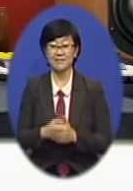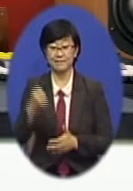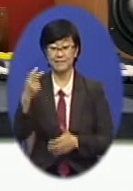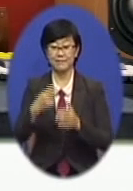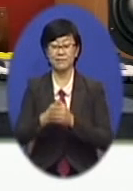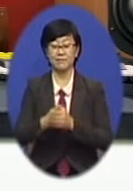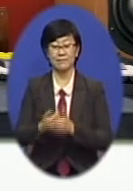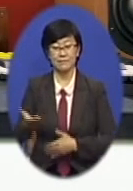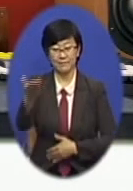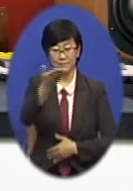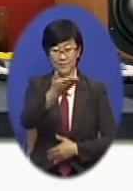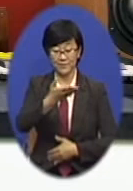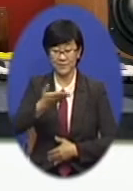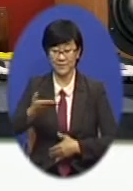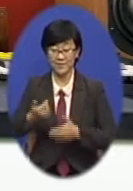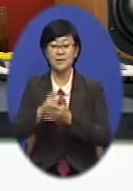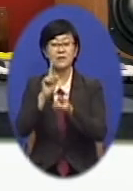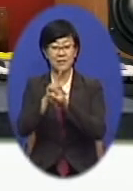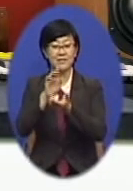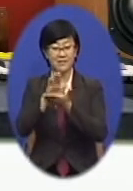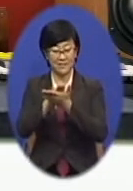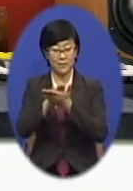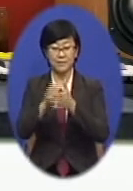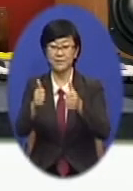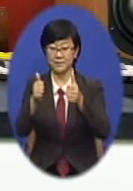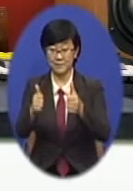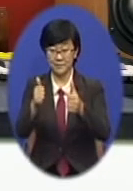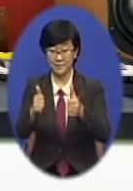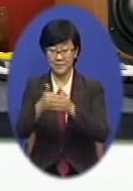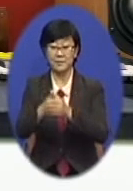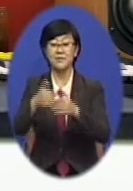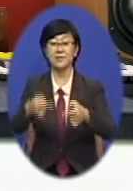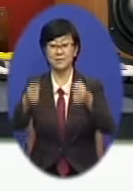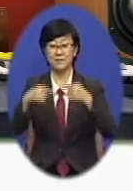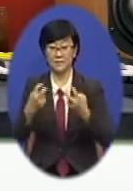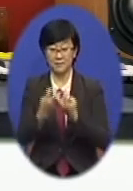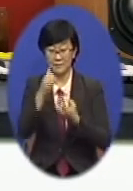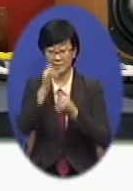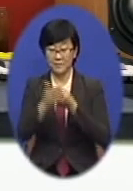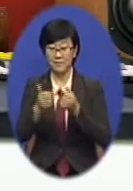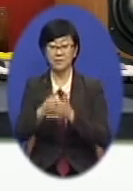그리고 시청자 심사 투표가 있습니다. 네. 자, 그것은